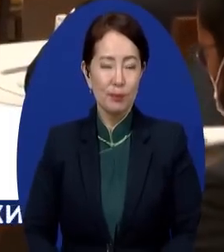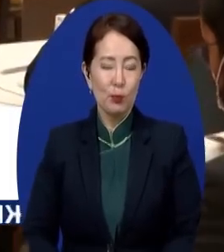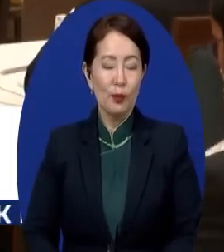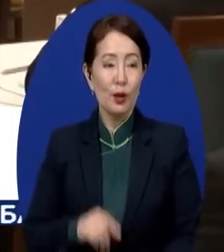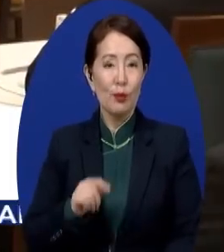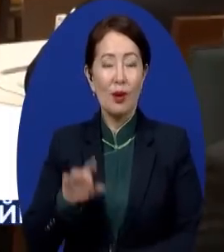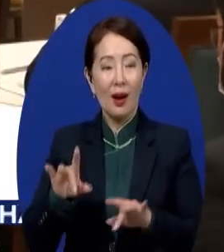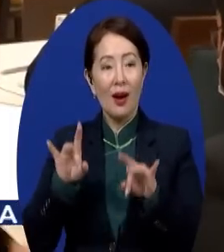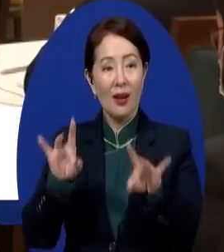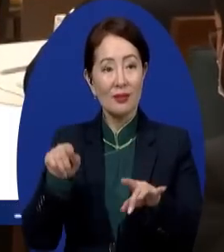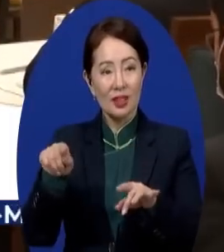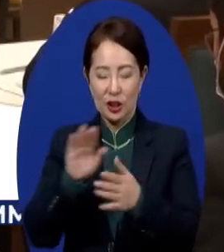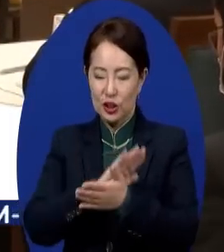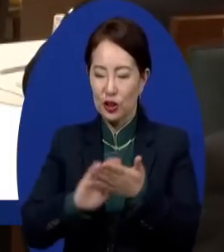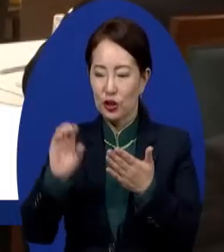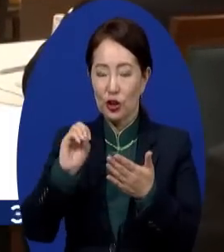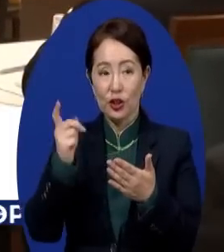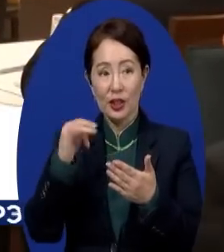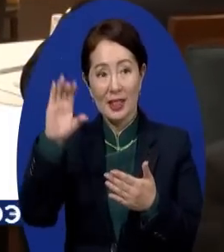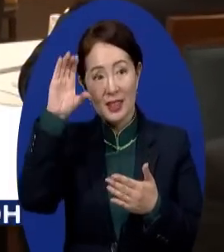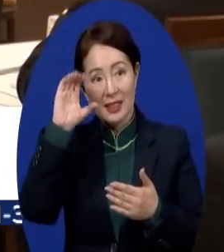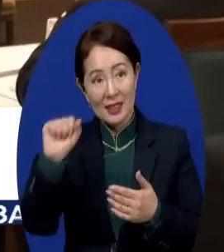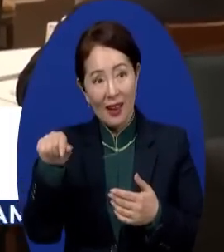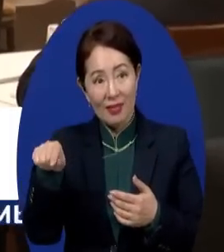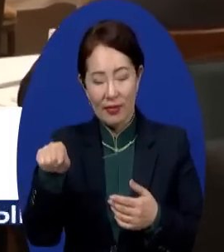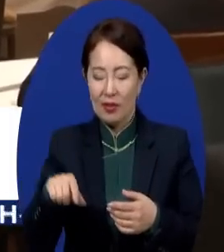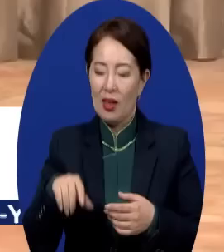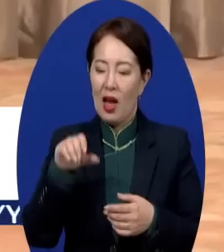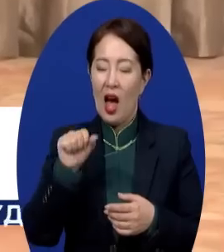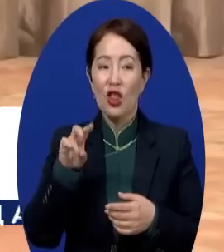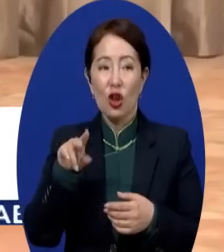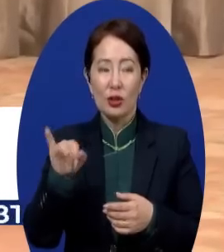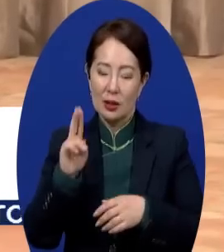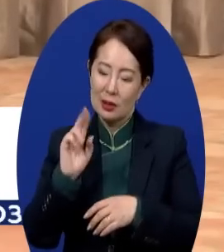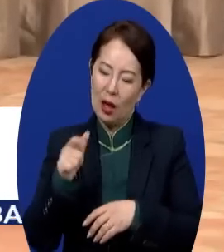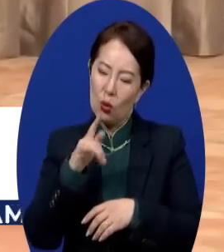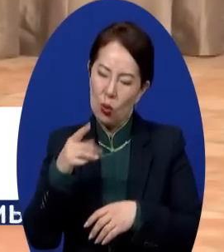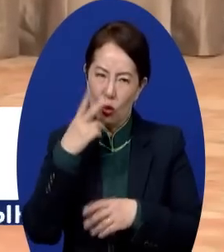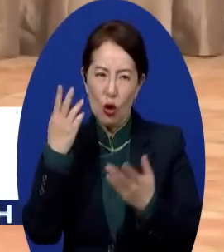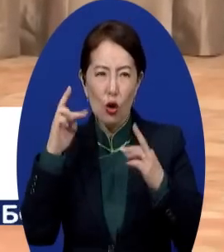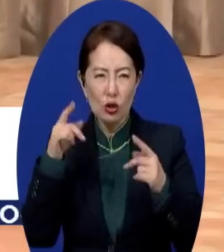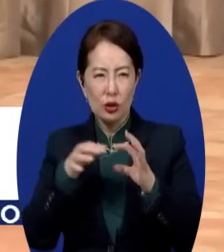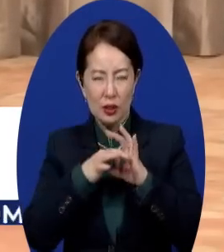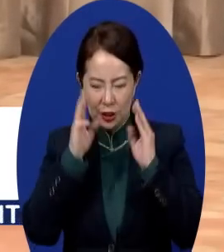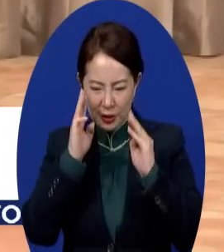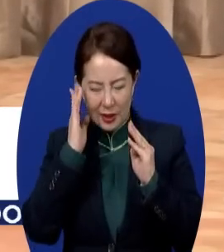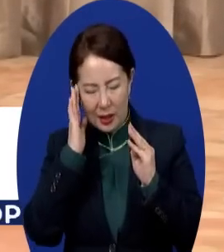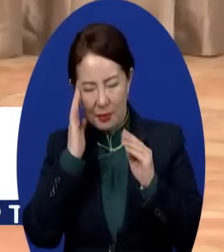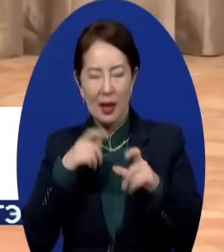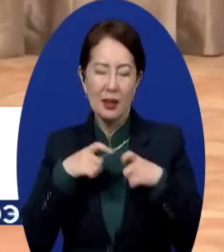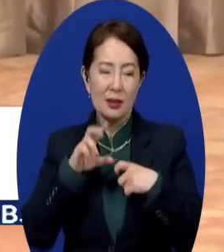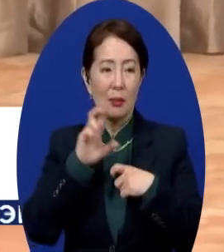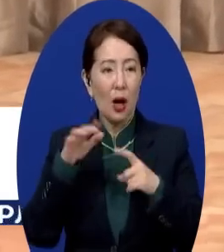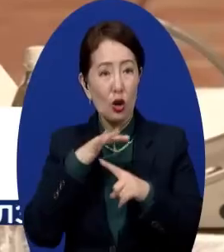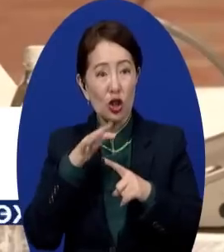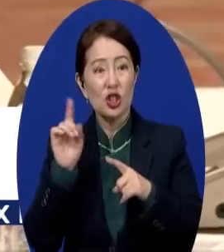мөн Австралийн шинэ ерөнхий сайд Энтони Албаниз цаг үеийн өөрчлөлтийн эсрэг шийдвэртэй арга хэмжээ авч эдийн засаг, байгаль орчин, эрүүл мэнд, эрчим хүчний